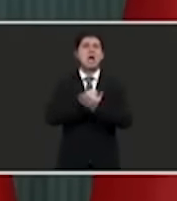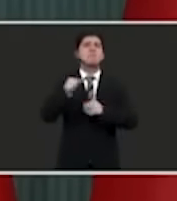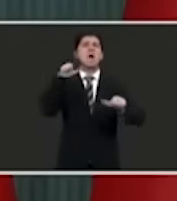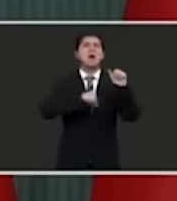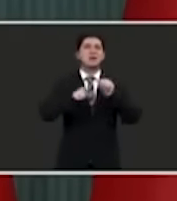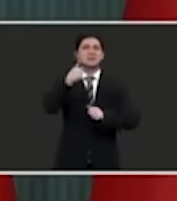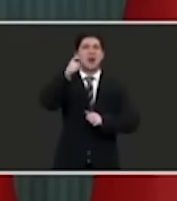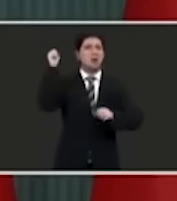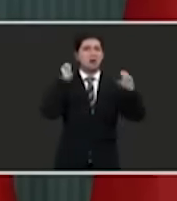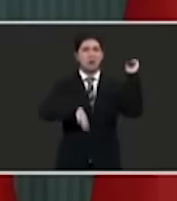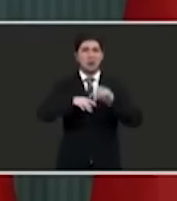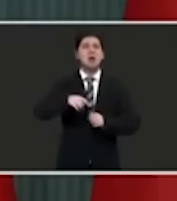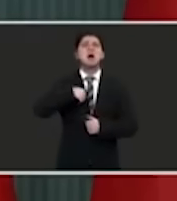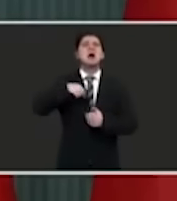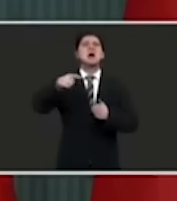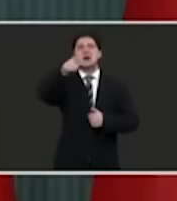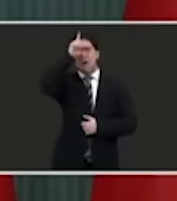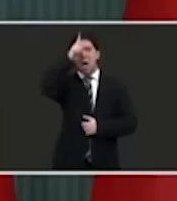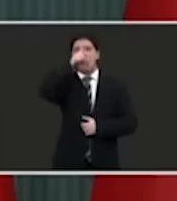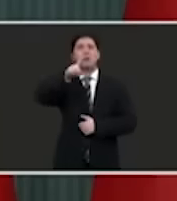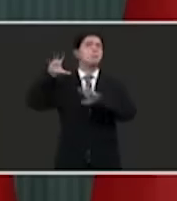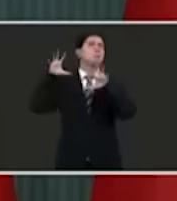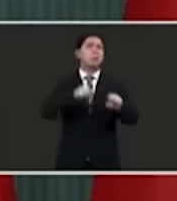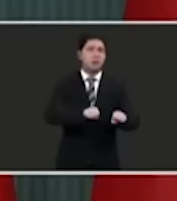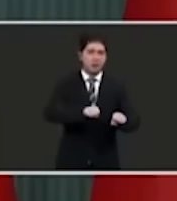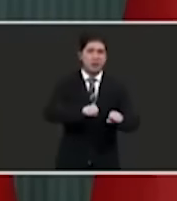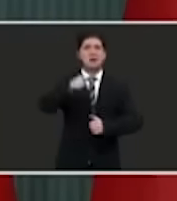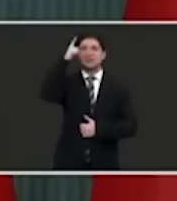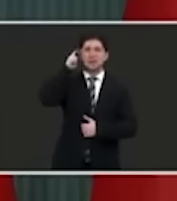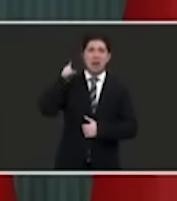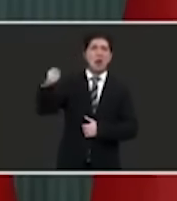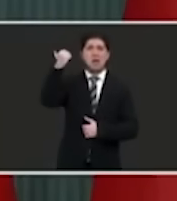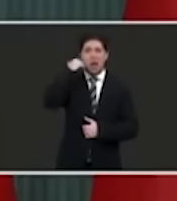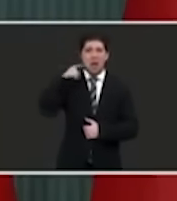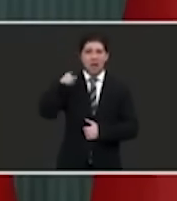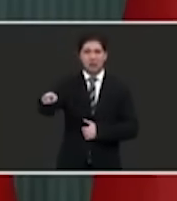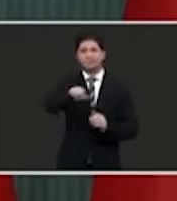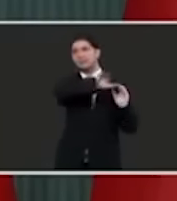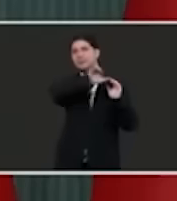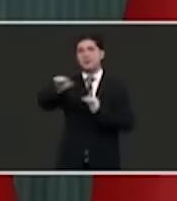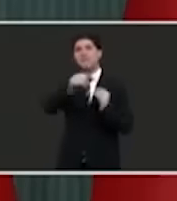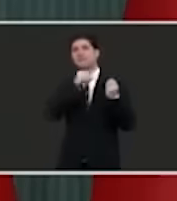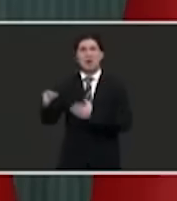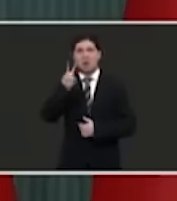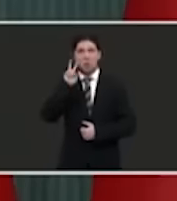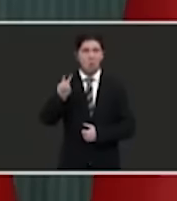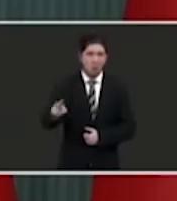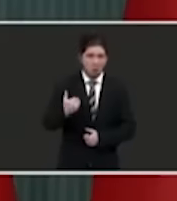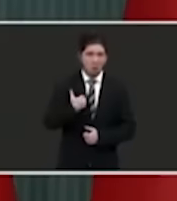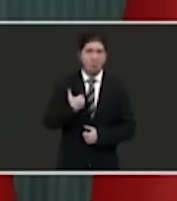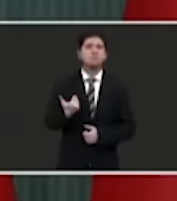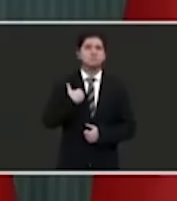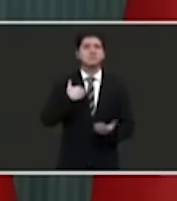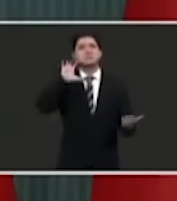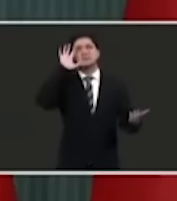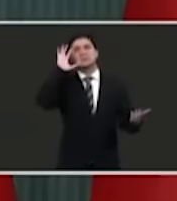bahanesiyle Irak'ı işgal edenlerin İsrail'in yalanlarına arka çıkmasına artık biz de